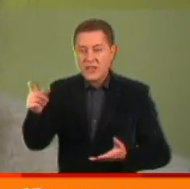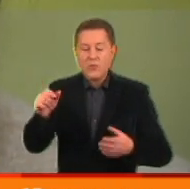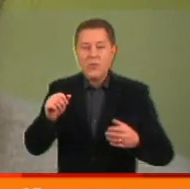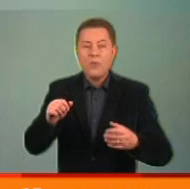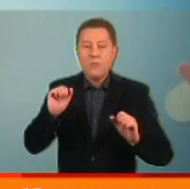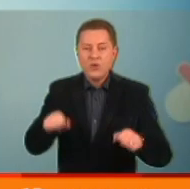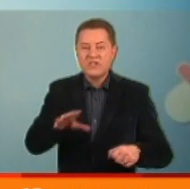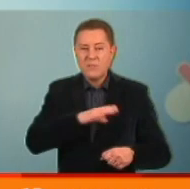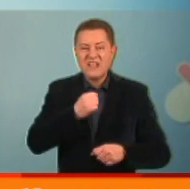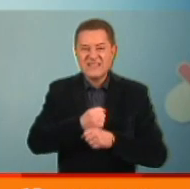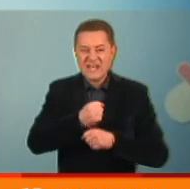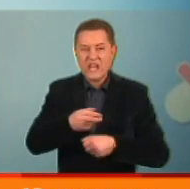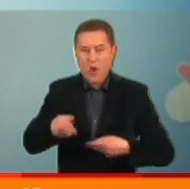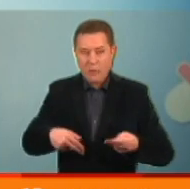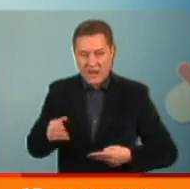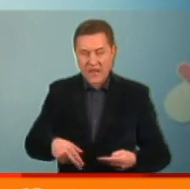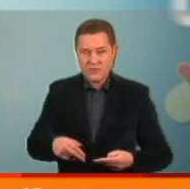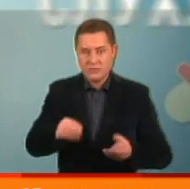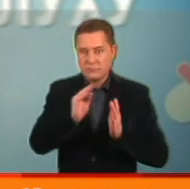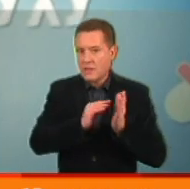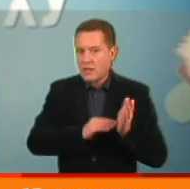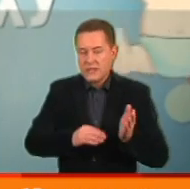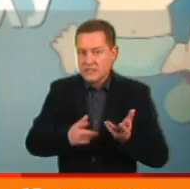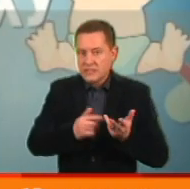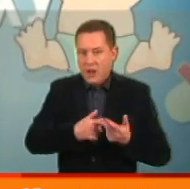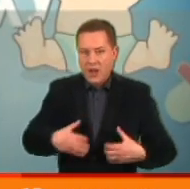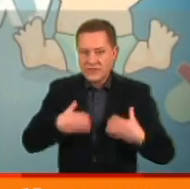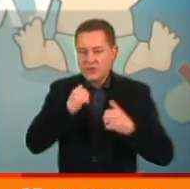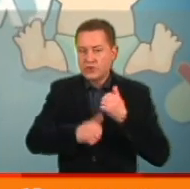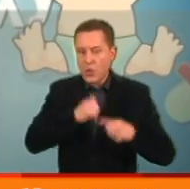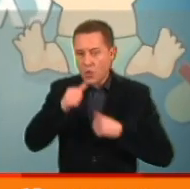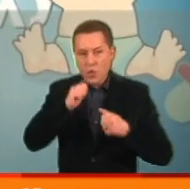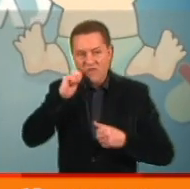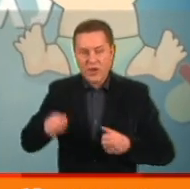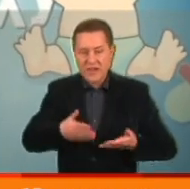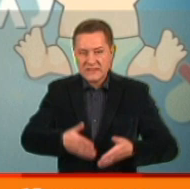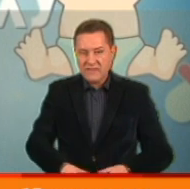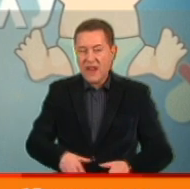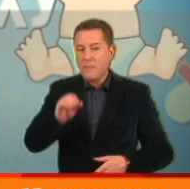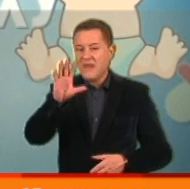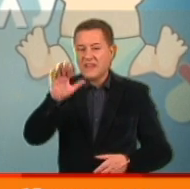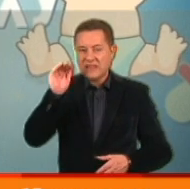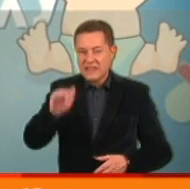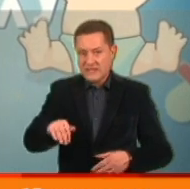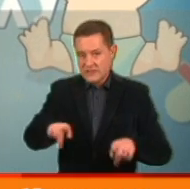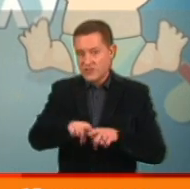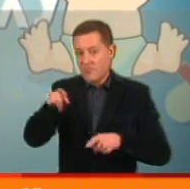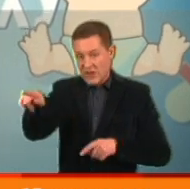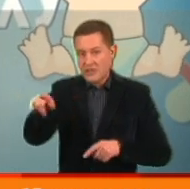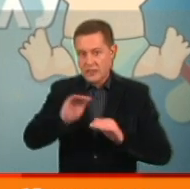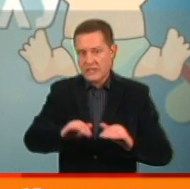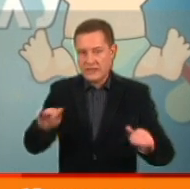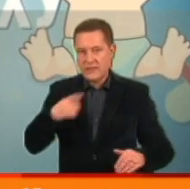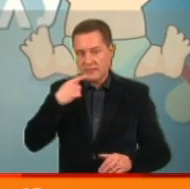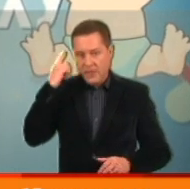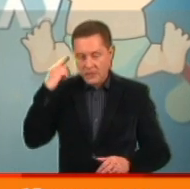зробити операцію. Статистика катастрофічна. Щороку в Україні з'являється 15 тисяч таких дітей.